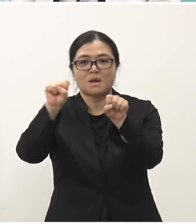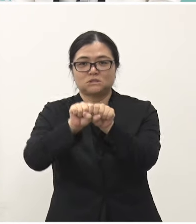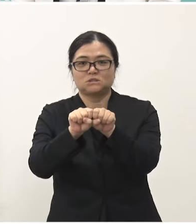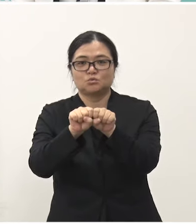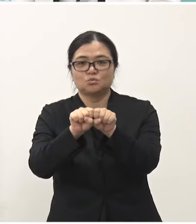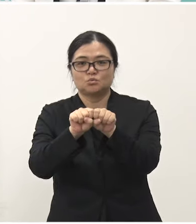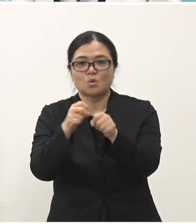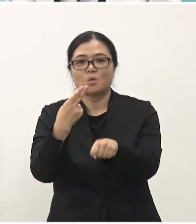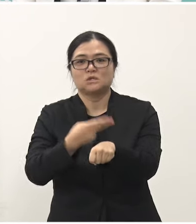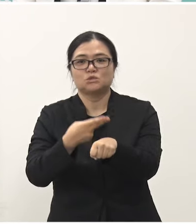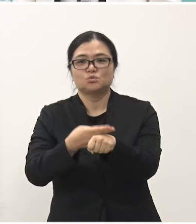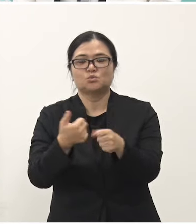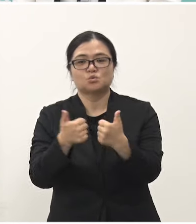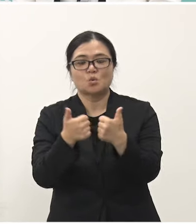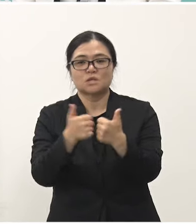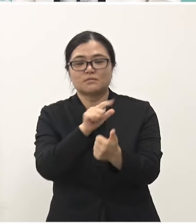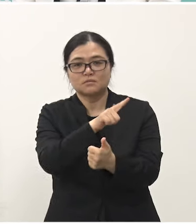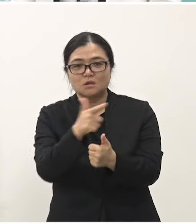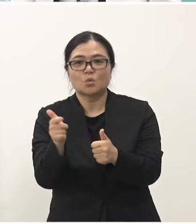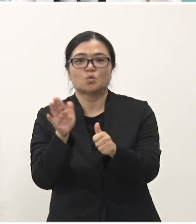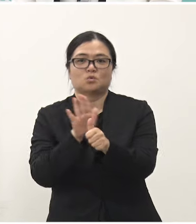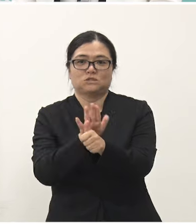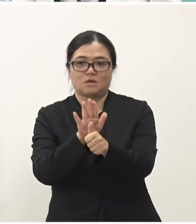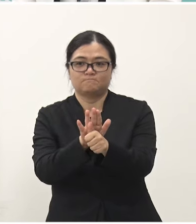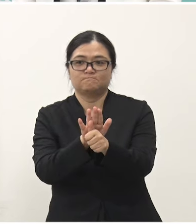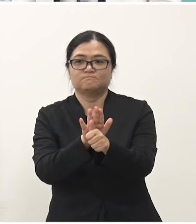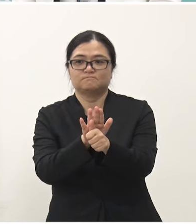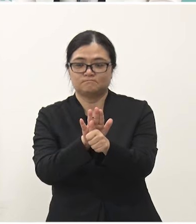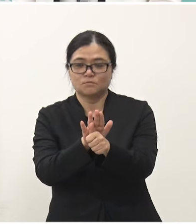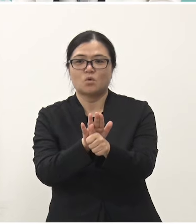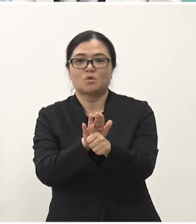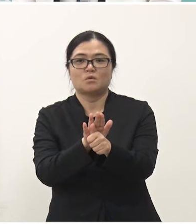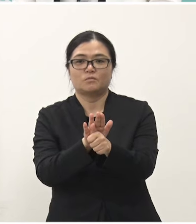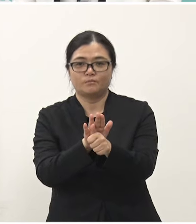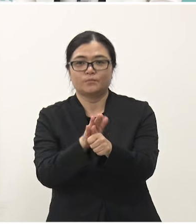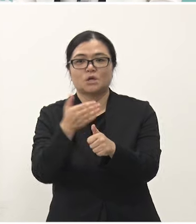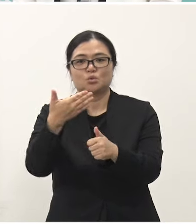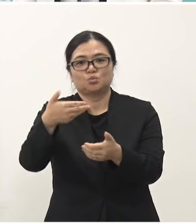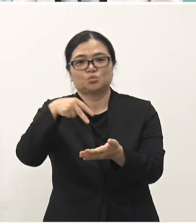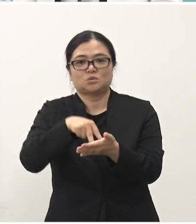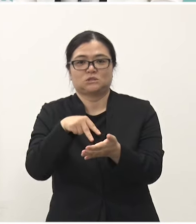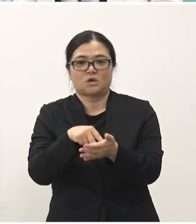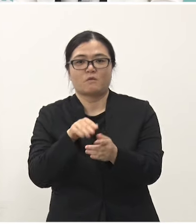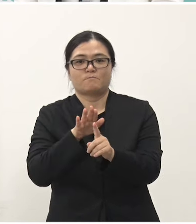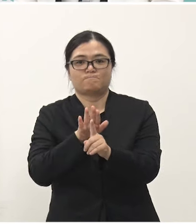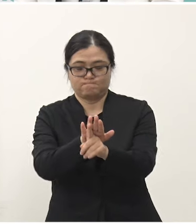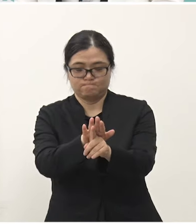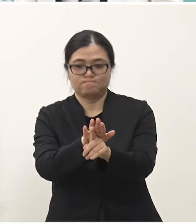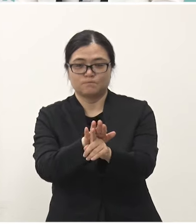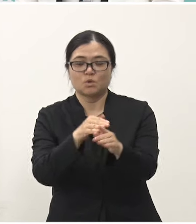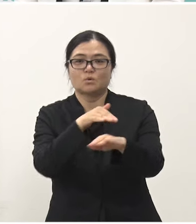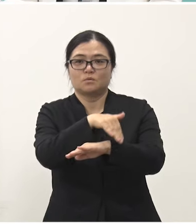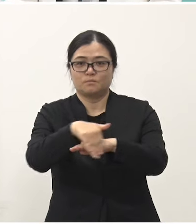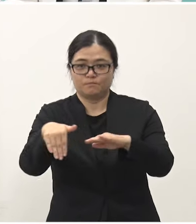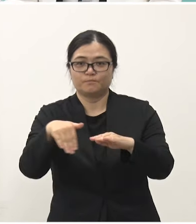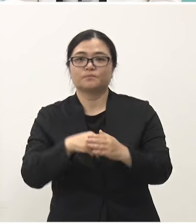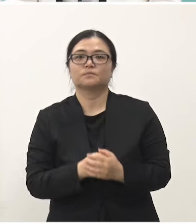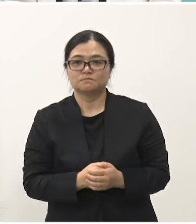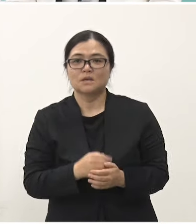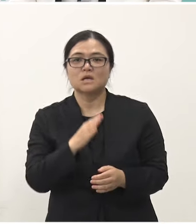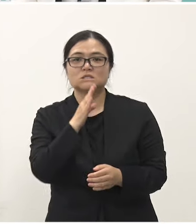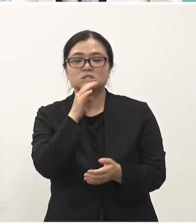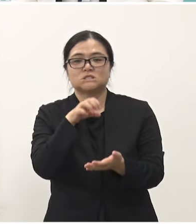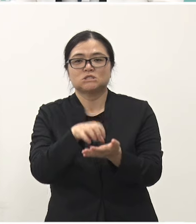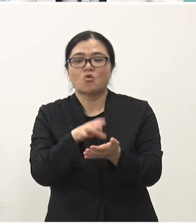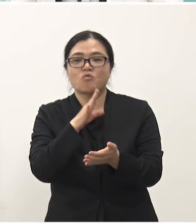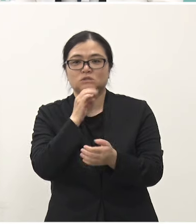総合特区国家戦力特区への提案大学や研究機関などへのマッチングによる技術相談に乗ることなどの実証実験